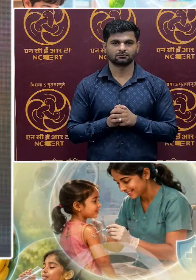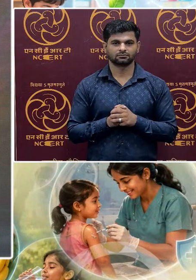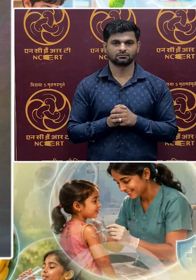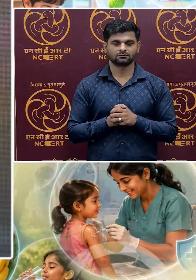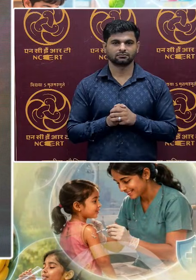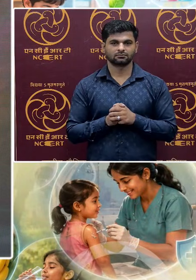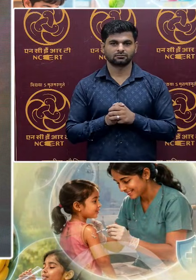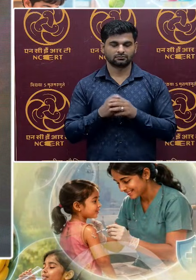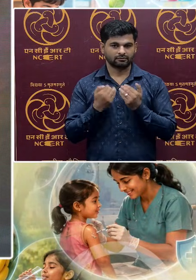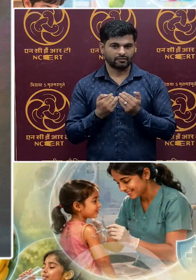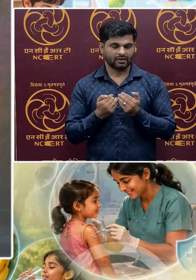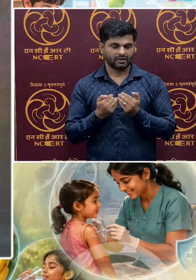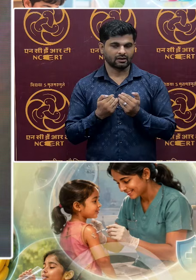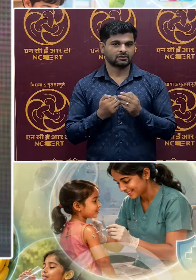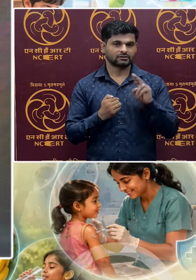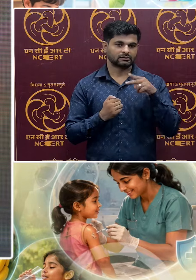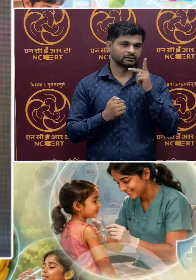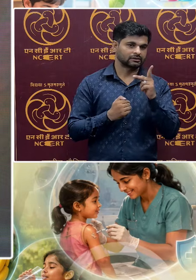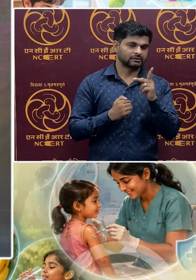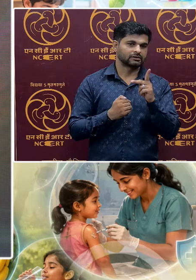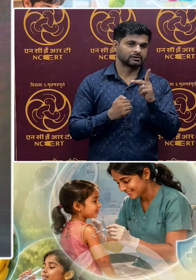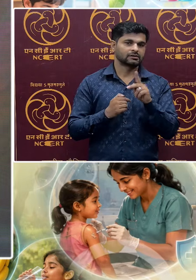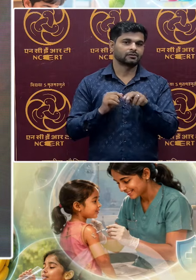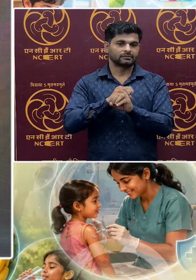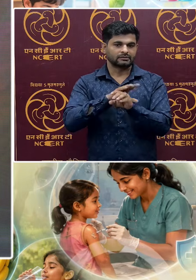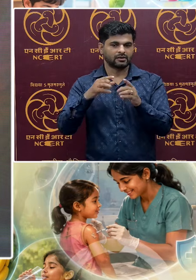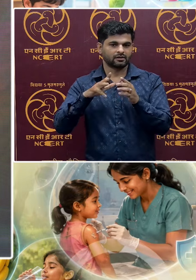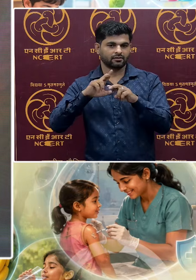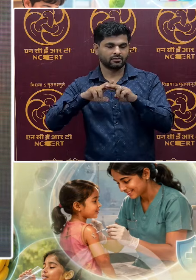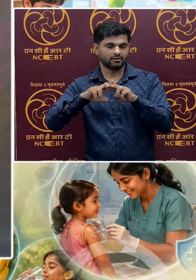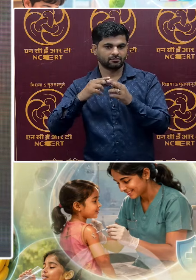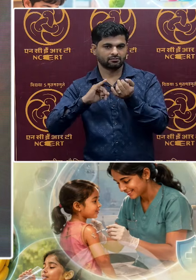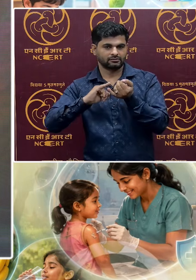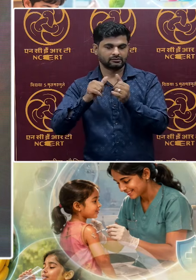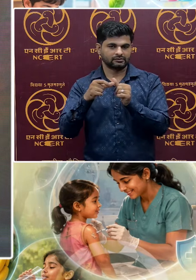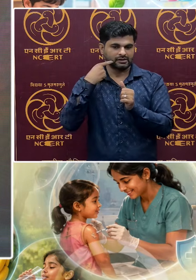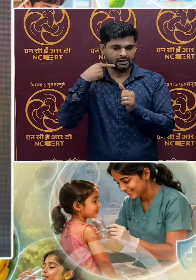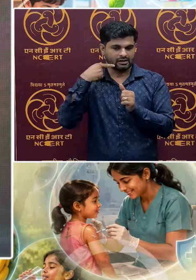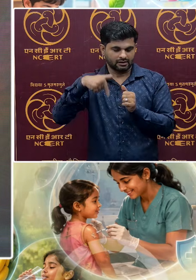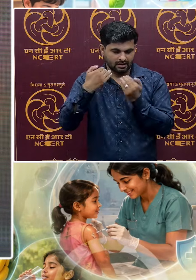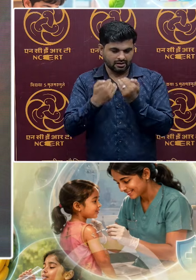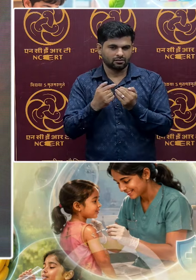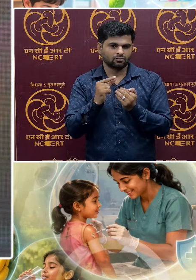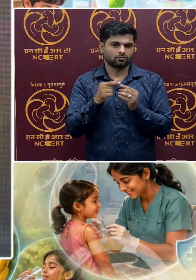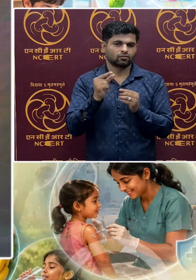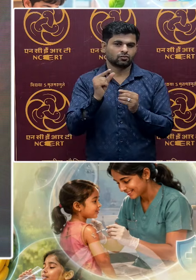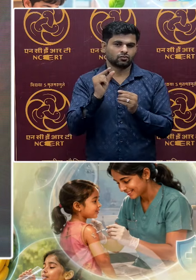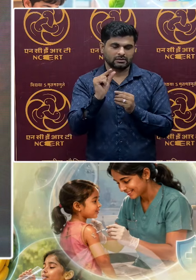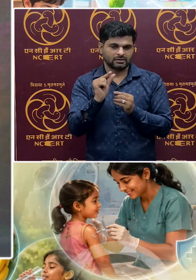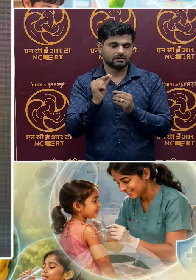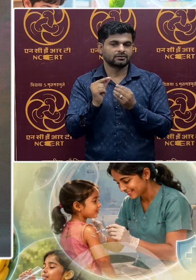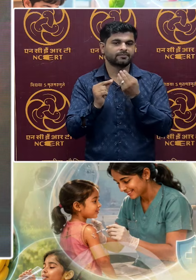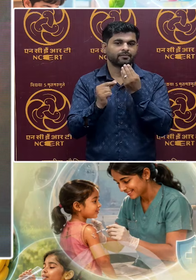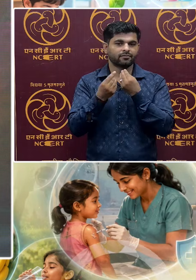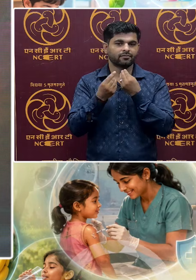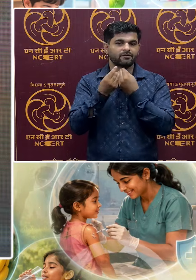दैट्स राइट। ये बहुत बढ़िया कैंपेन एक चलाई थी FSSAI ने, जिसमें बोला गया था आज से थोड़ा कम। तो अगर हम बोल रहे हैं कि चीनी कम